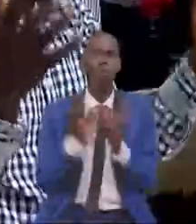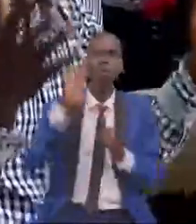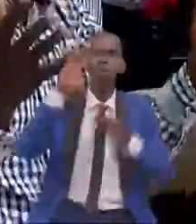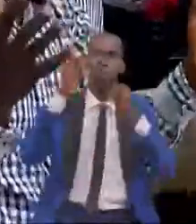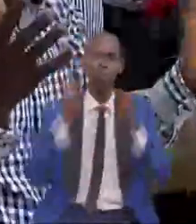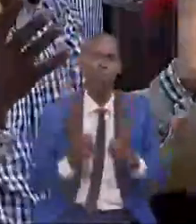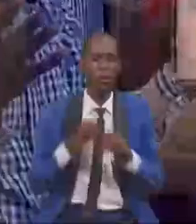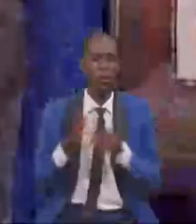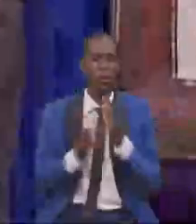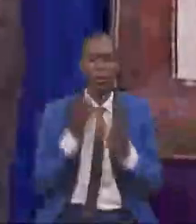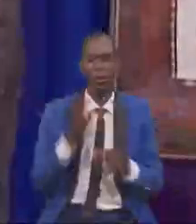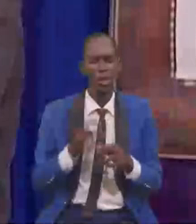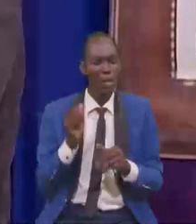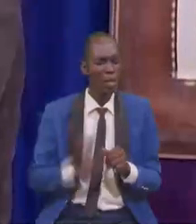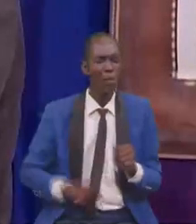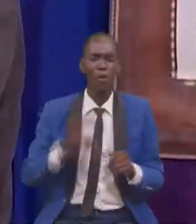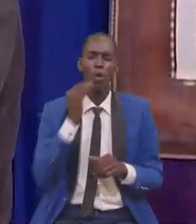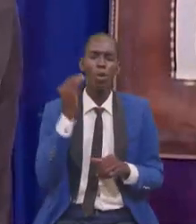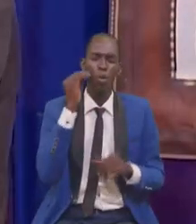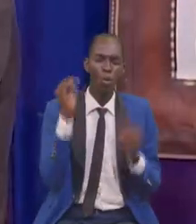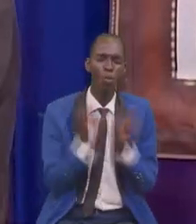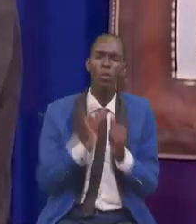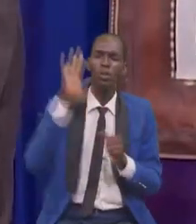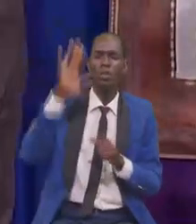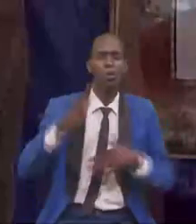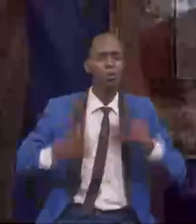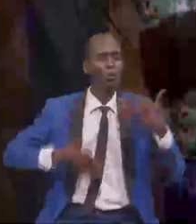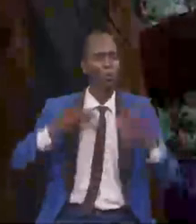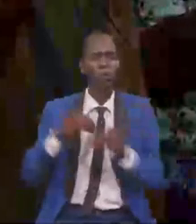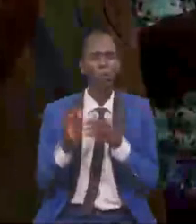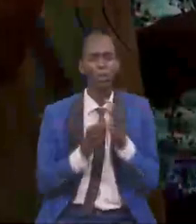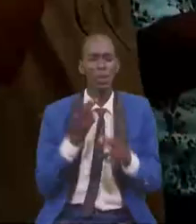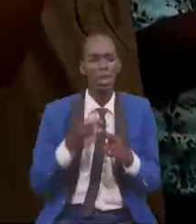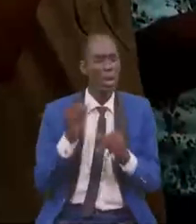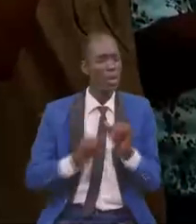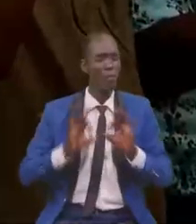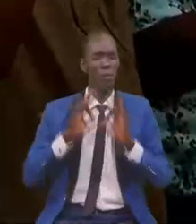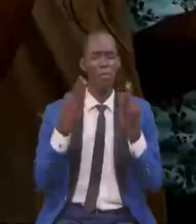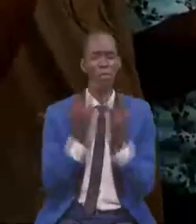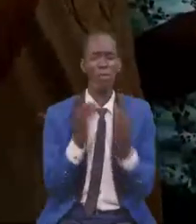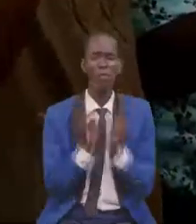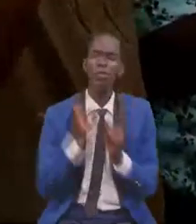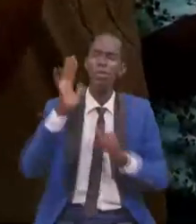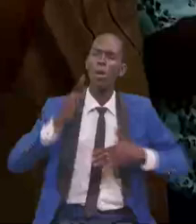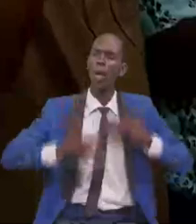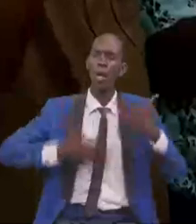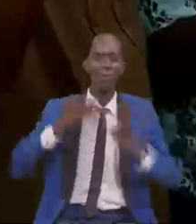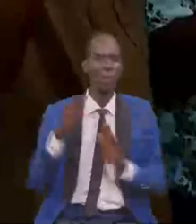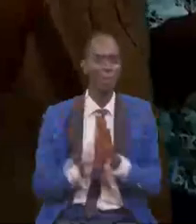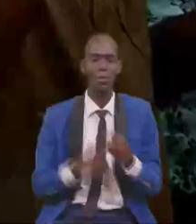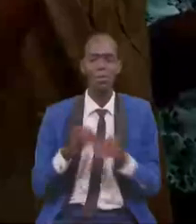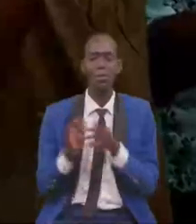de ta puissance, remplis tout foyer de ta joie, remplis toute famille est de ton